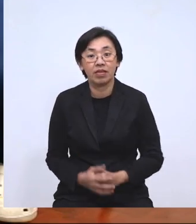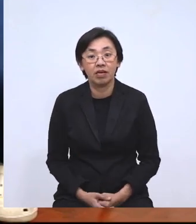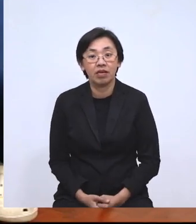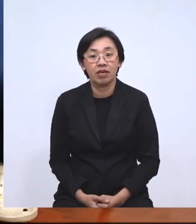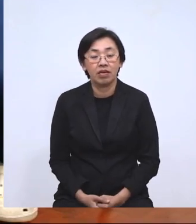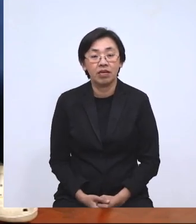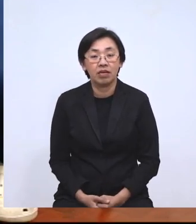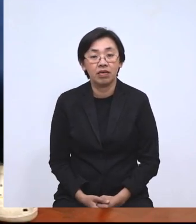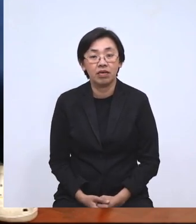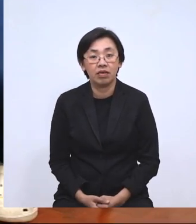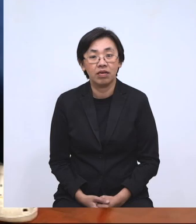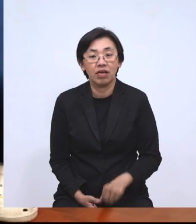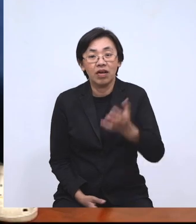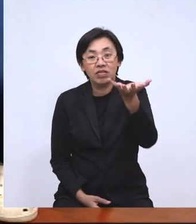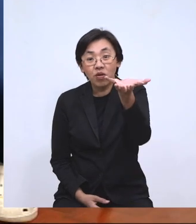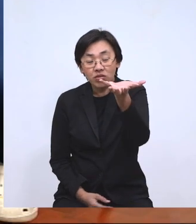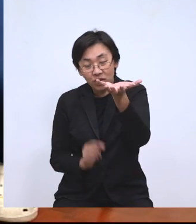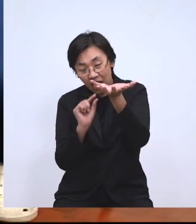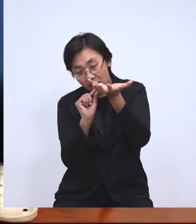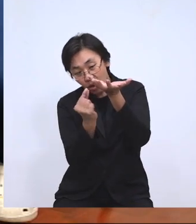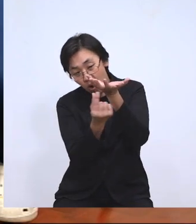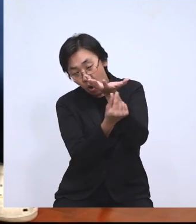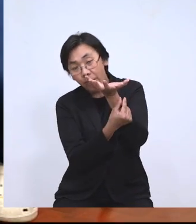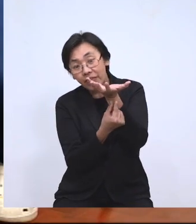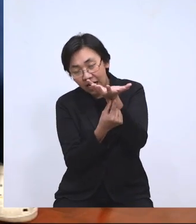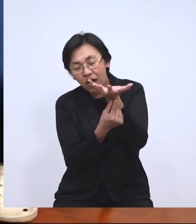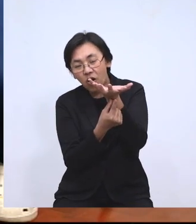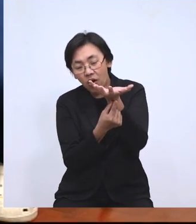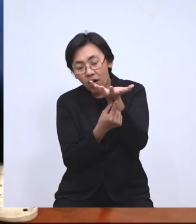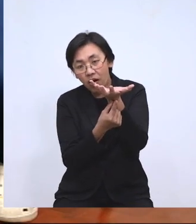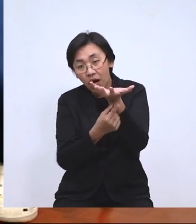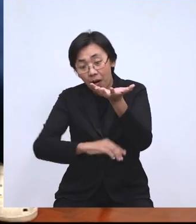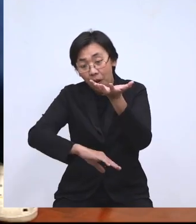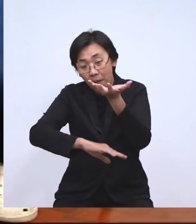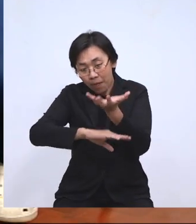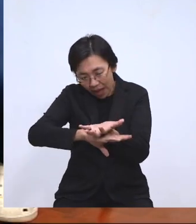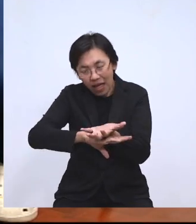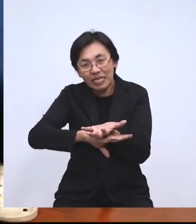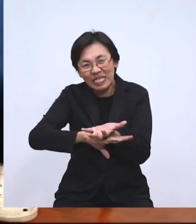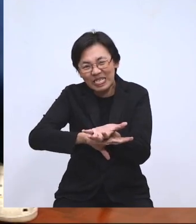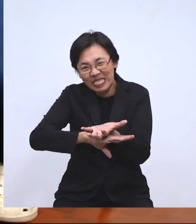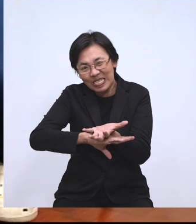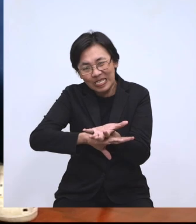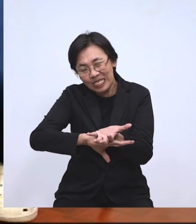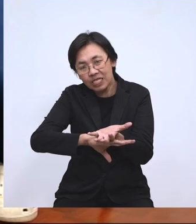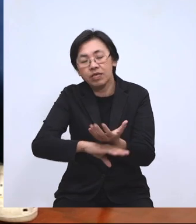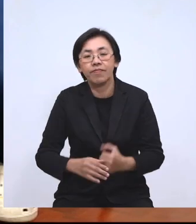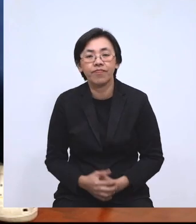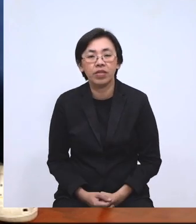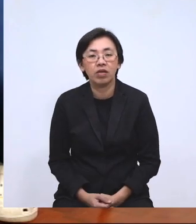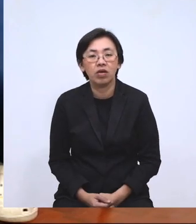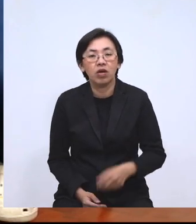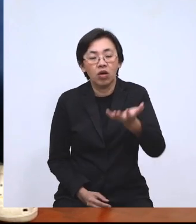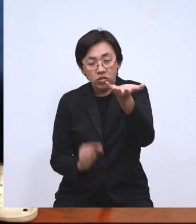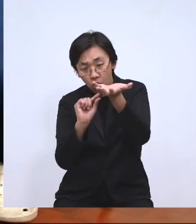หมแม่ จานเน ี่ ยค่ะตรงกลางมันลึกนะคะเพราะฉะนั้นถ้าติดแล้วมันจะไม่ อยู่ใช่ปะมันเป็นบุ๋มใช่ไหมคะขวานต้